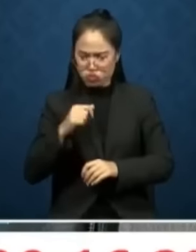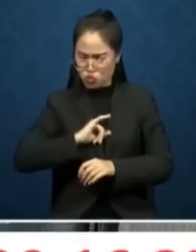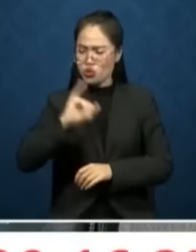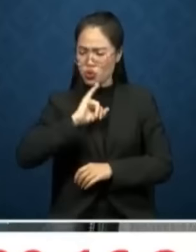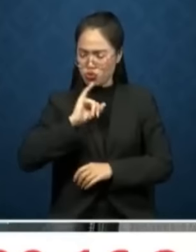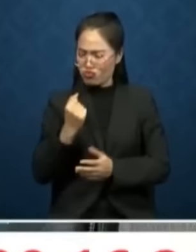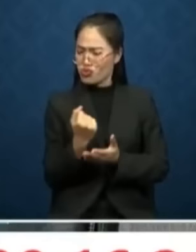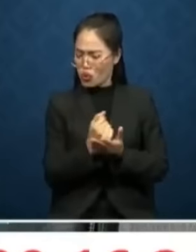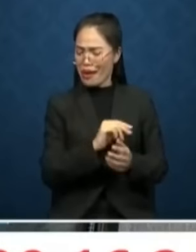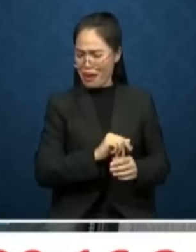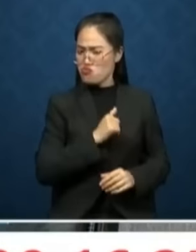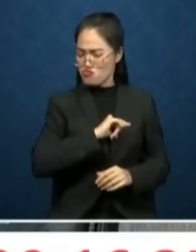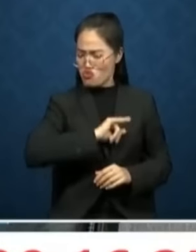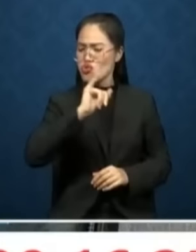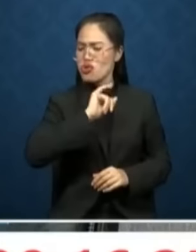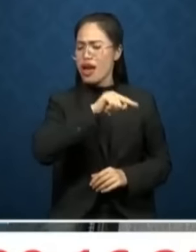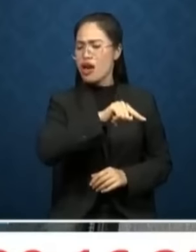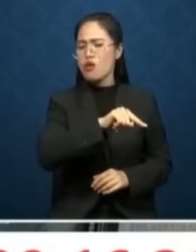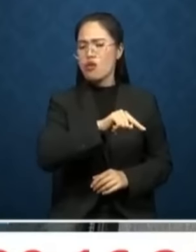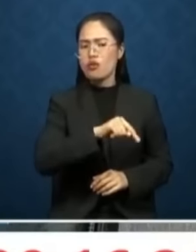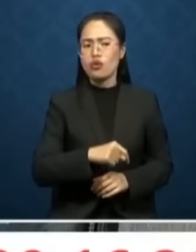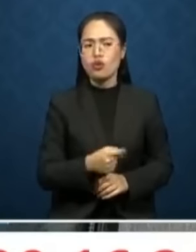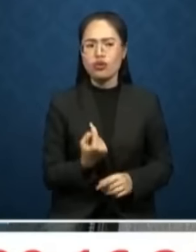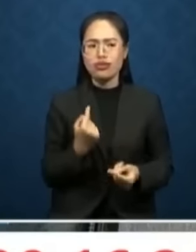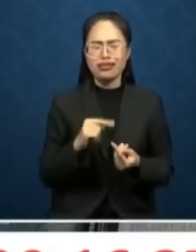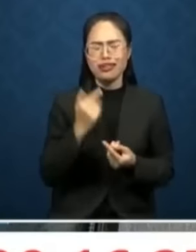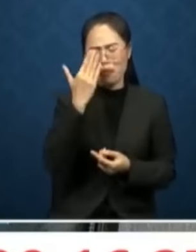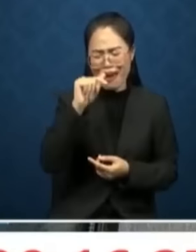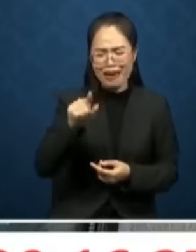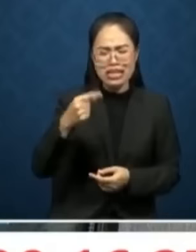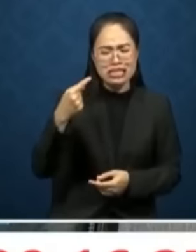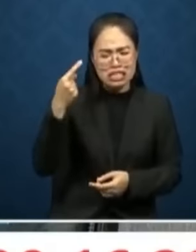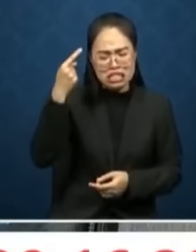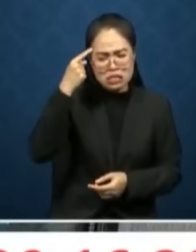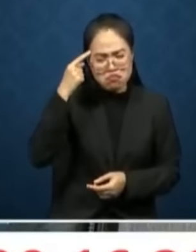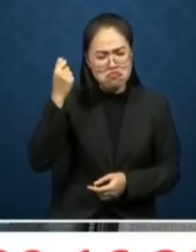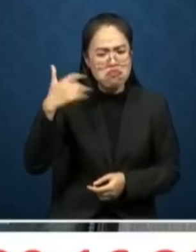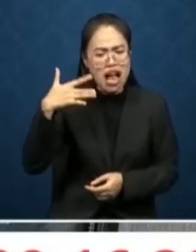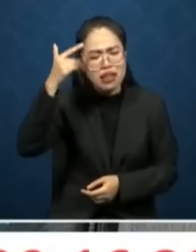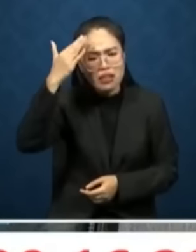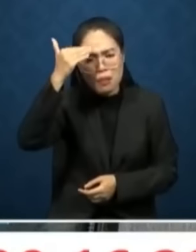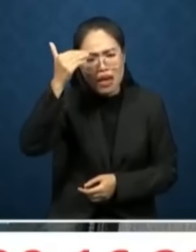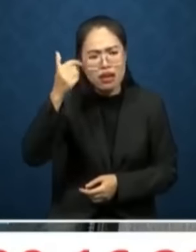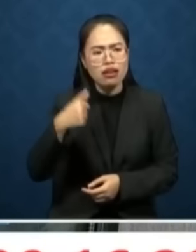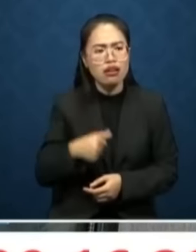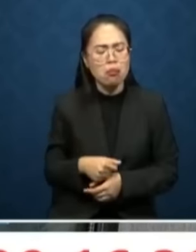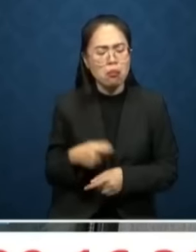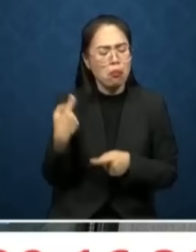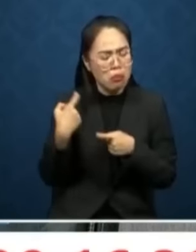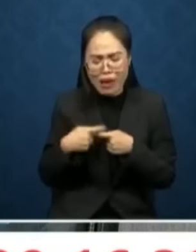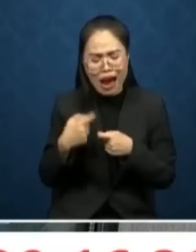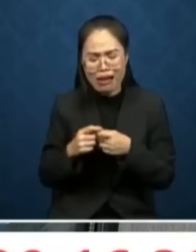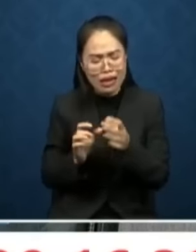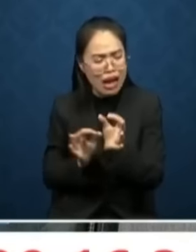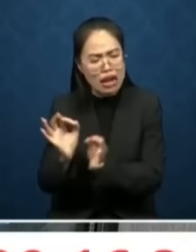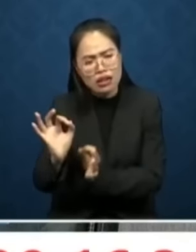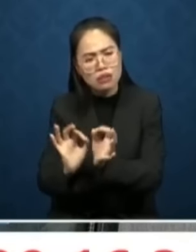ทำดีแล้วอวิชชาที่บดบังสติปัญญาเช่นนี้ผมคิดว่ายากจริงๆครับที่จะพูดกันให้เข้า